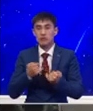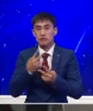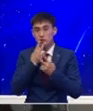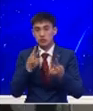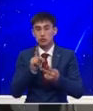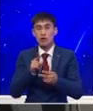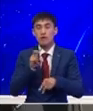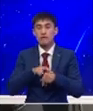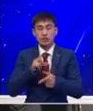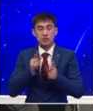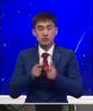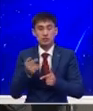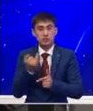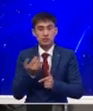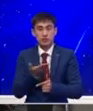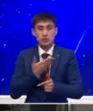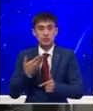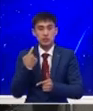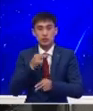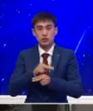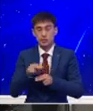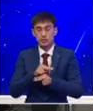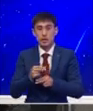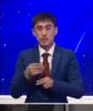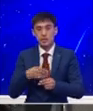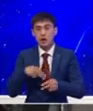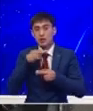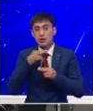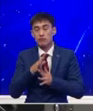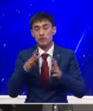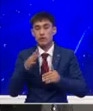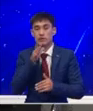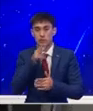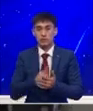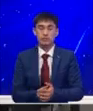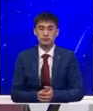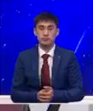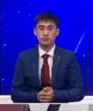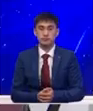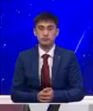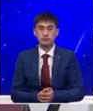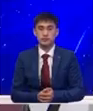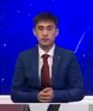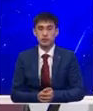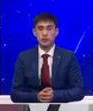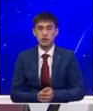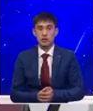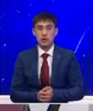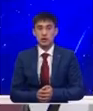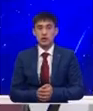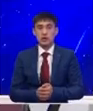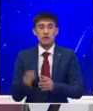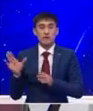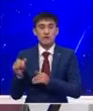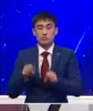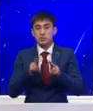вижу, что врачи действительно заинтересованы в моем лечении и мне уделили достаточно времени. На дне открытых дверей были задействованы все